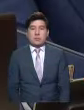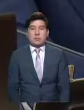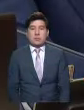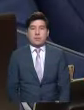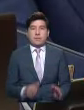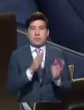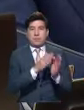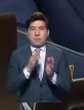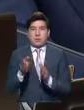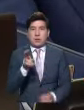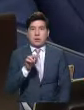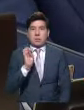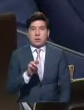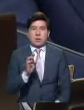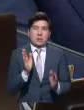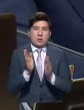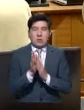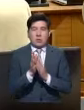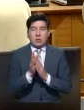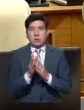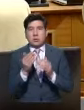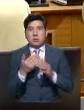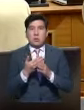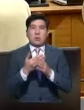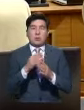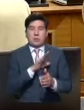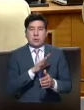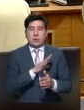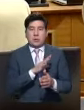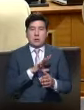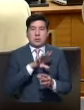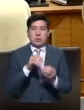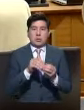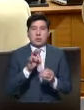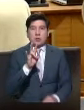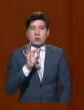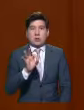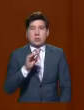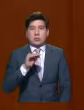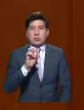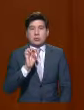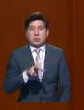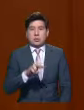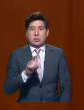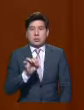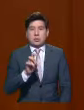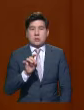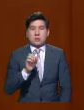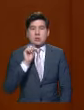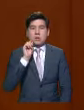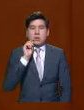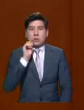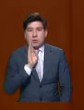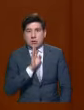Бірқатар депутат қол шапалақтап, Ермұрат Бәпейді қолдайтындарын білдірді. Бірақ Жұлдыз Сүлейменова бұл заңда әйелдер мен балалардың